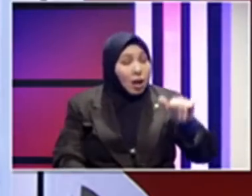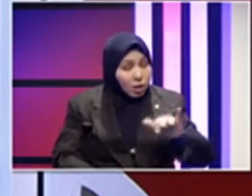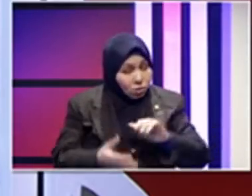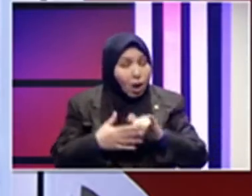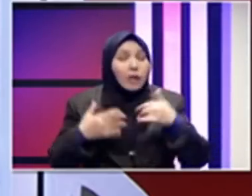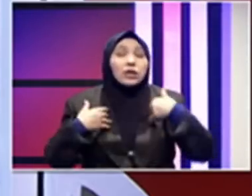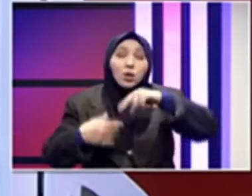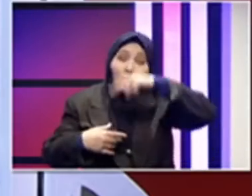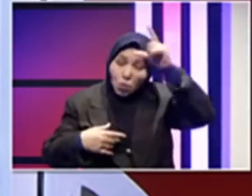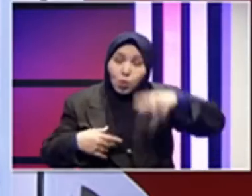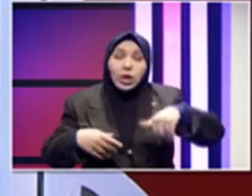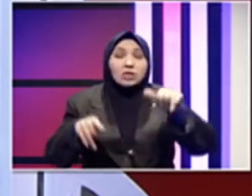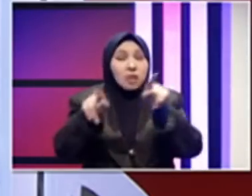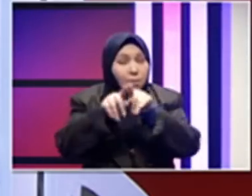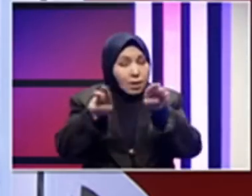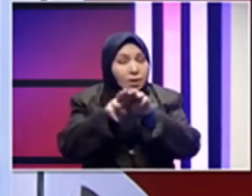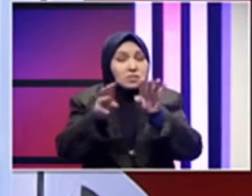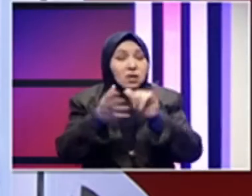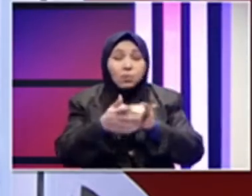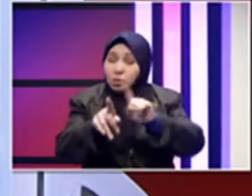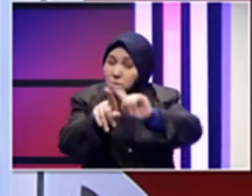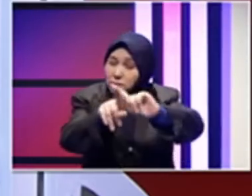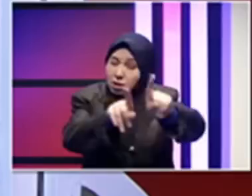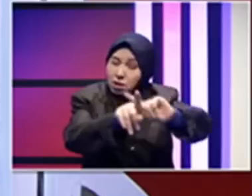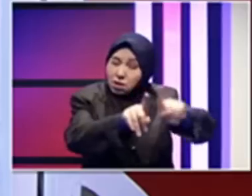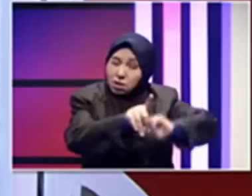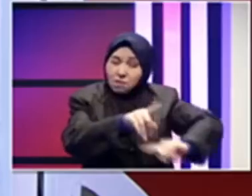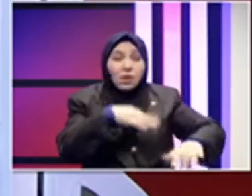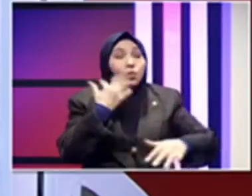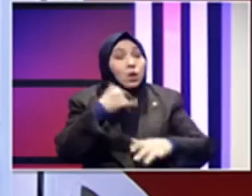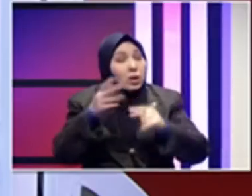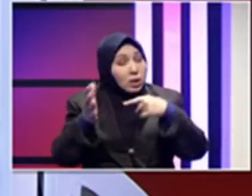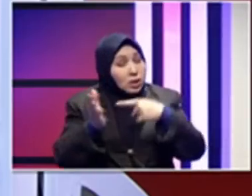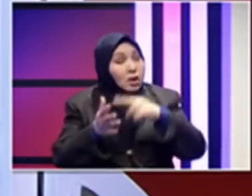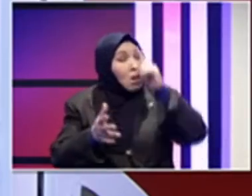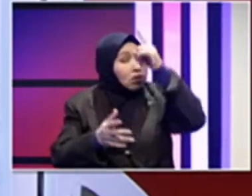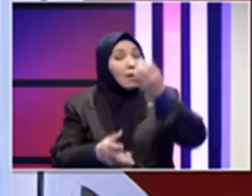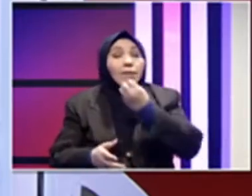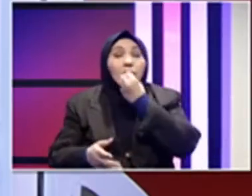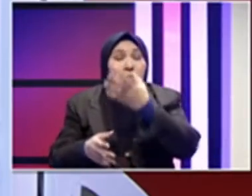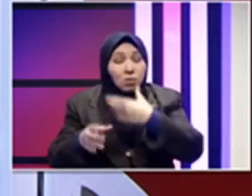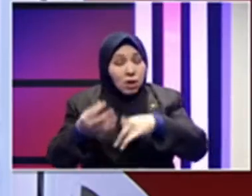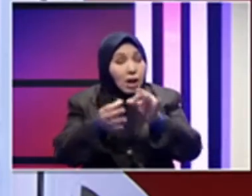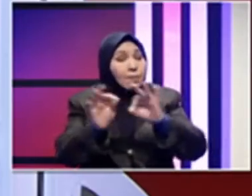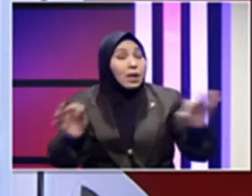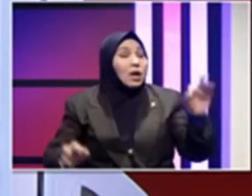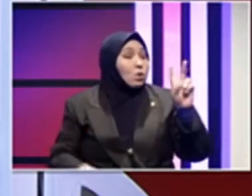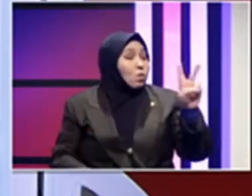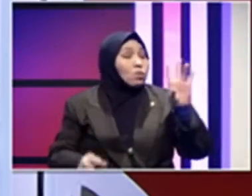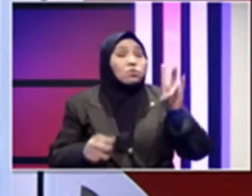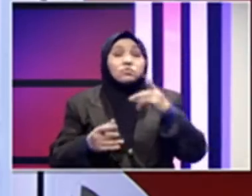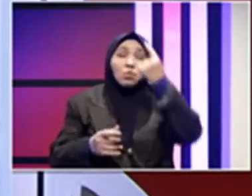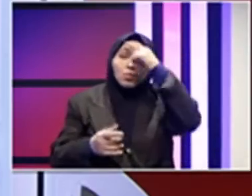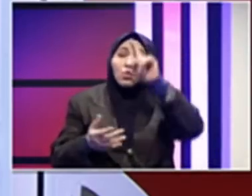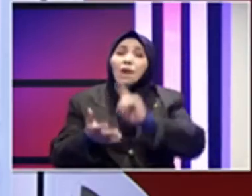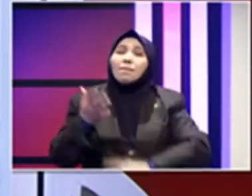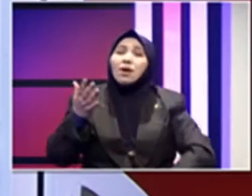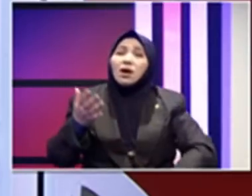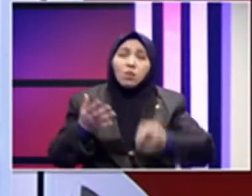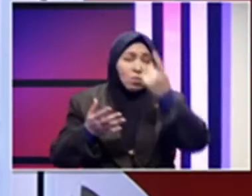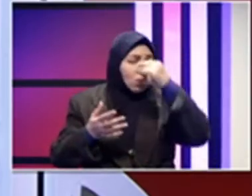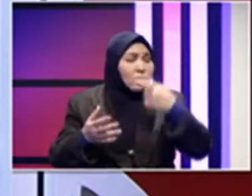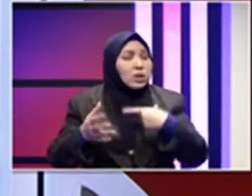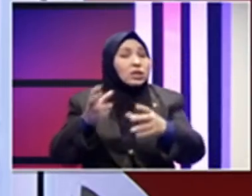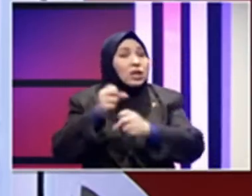yang begitu. Jadi pelbagai warna-warna ini Allah nyatakan pada ayat 27 untuk apa? Untuk kita